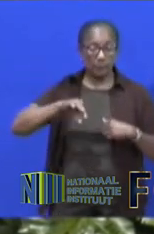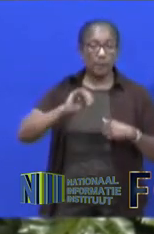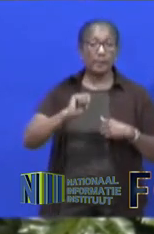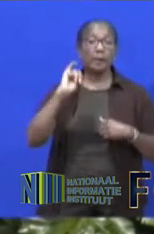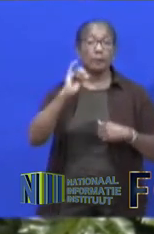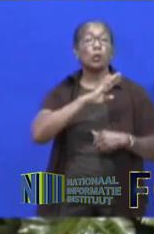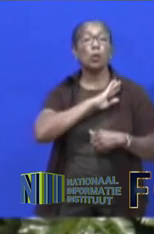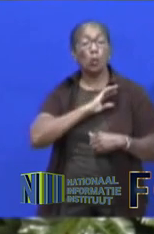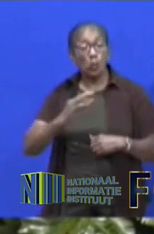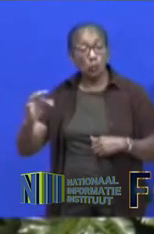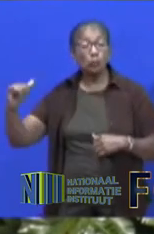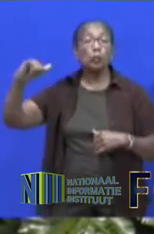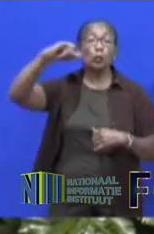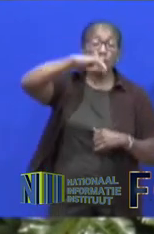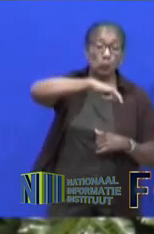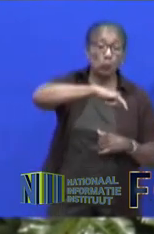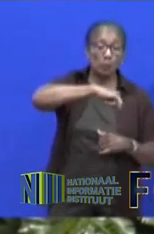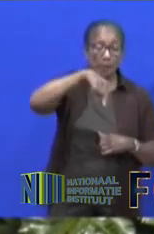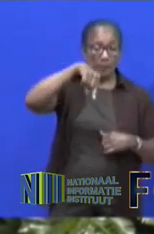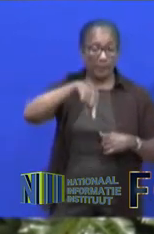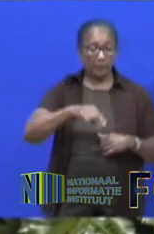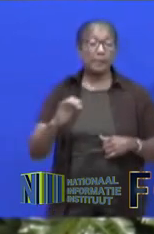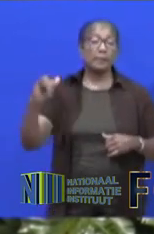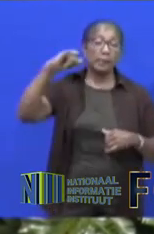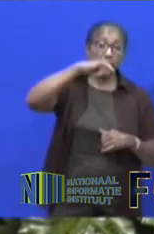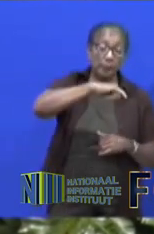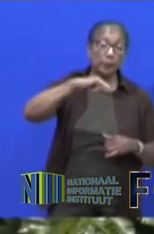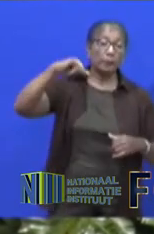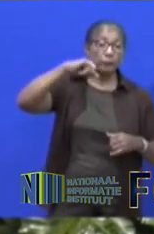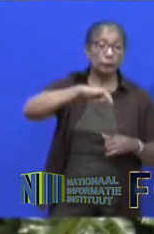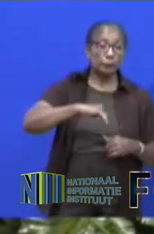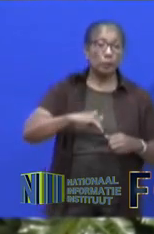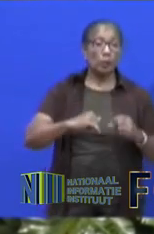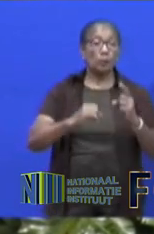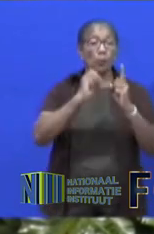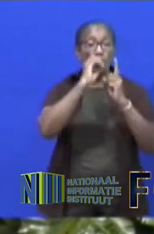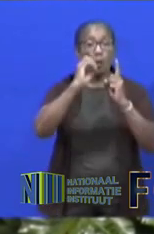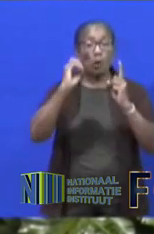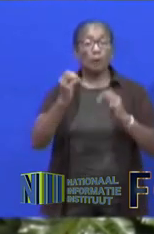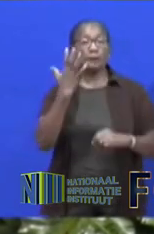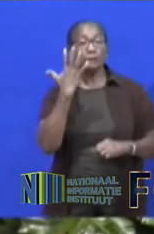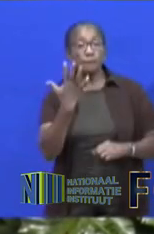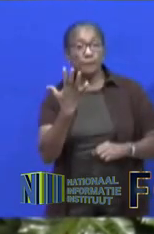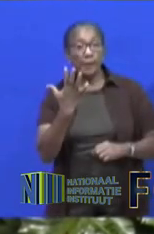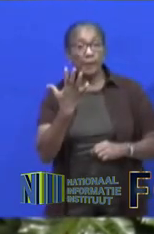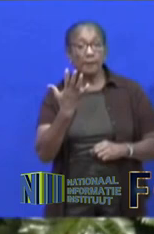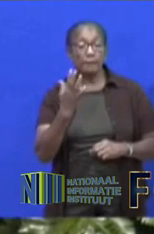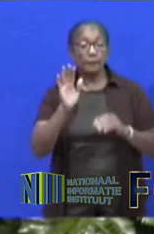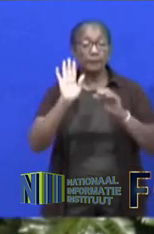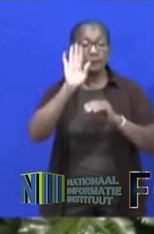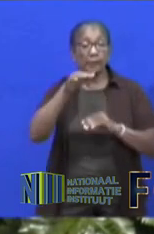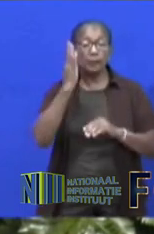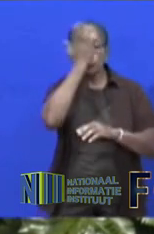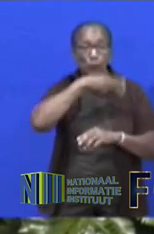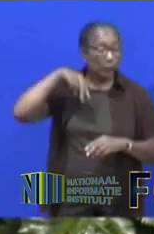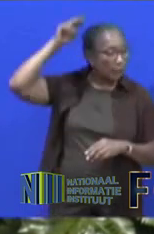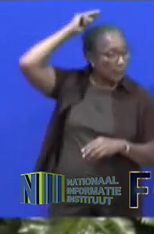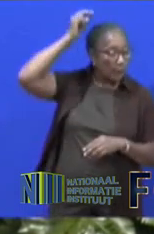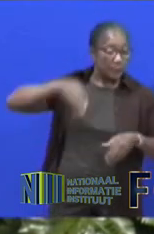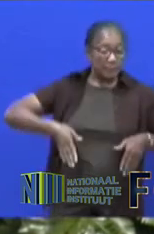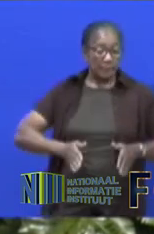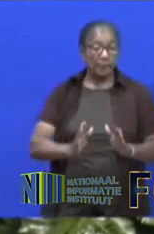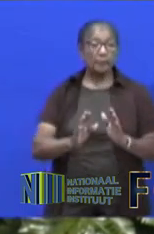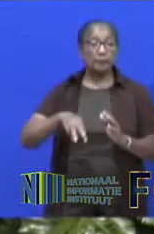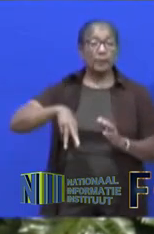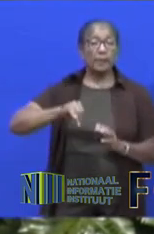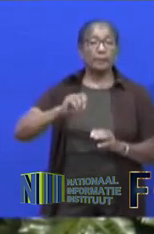opgehaald. Met deze repatriatievlucht zullen 105 gestrande Surinamers ingezetenen te